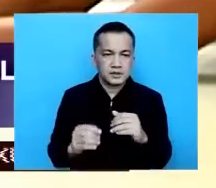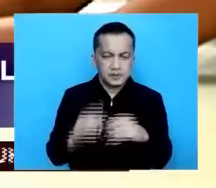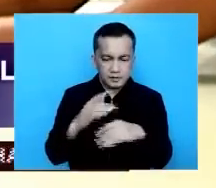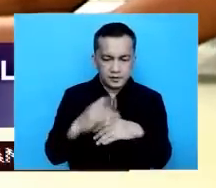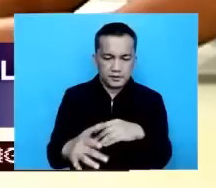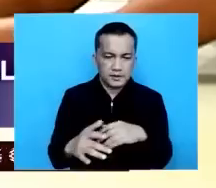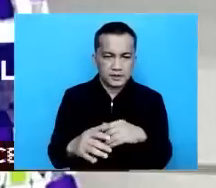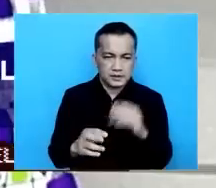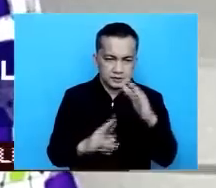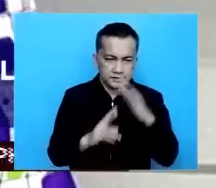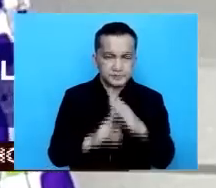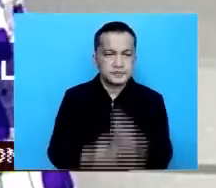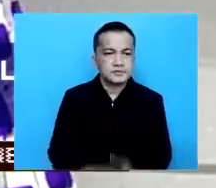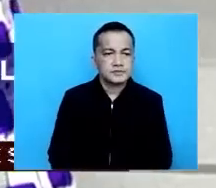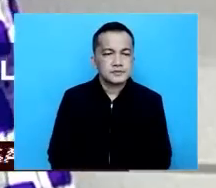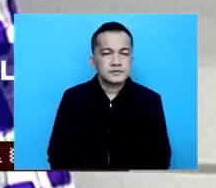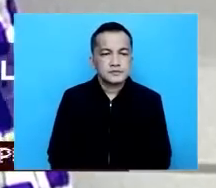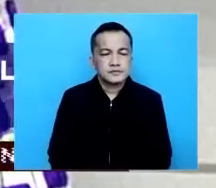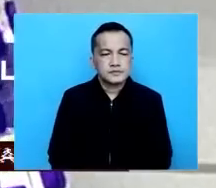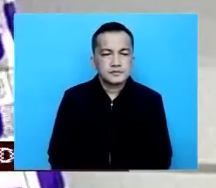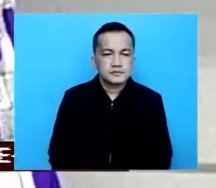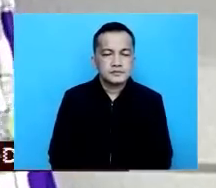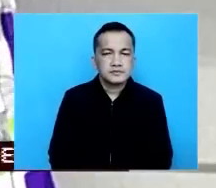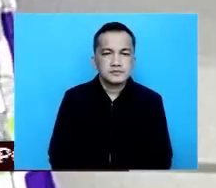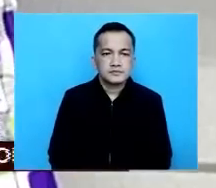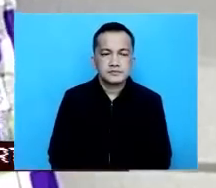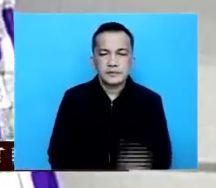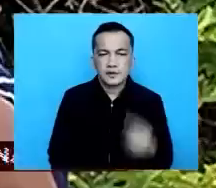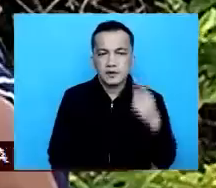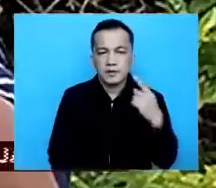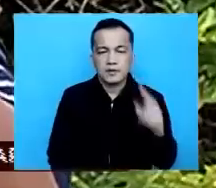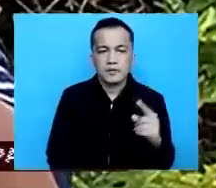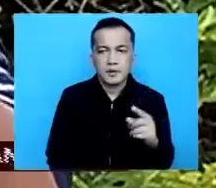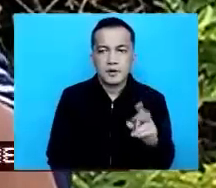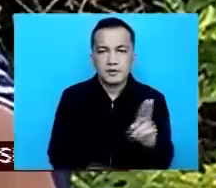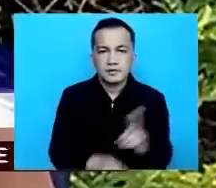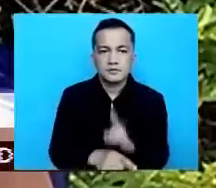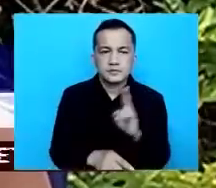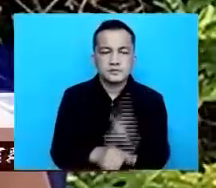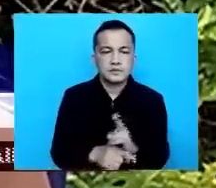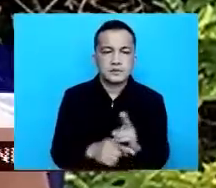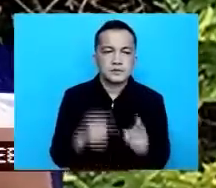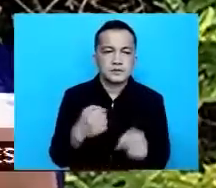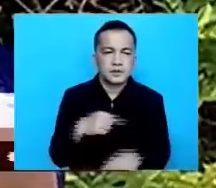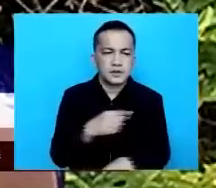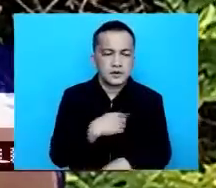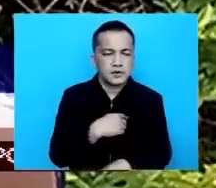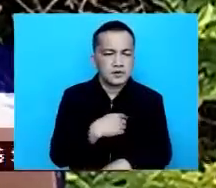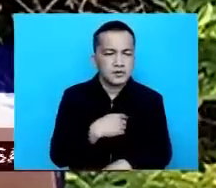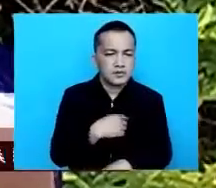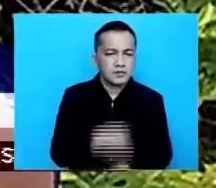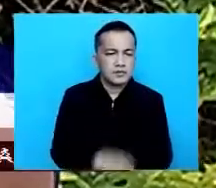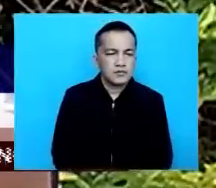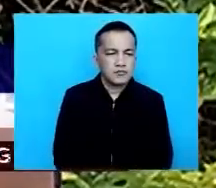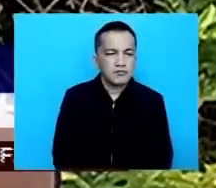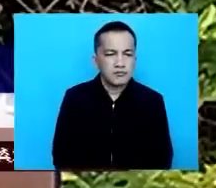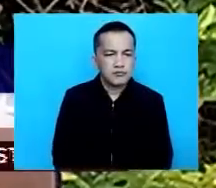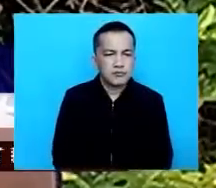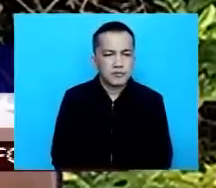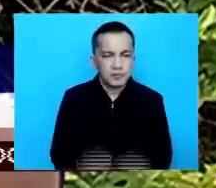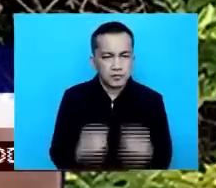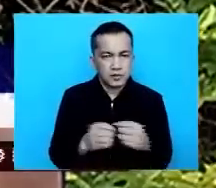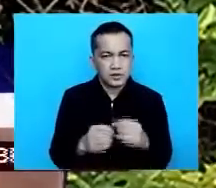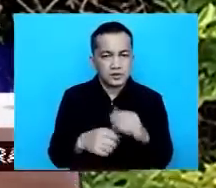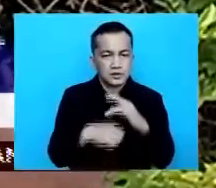kanyang pagre-retiro. Para magamit pa yung ano namin na mas maaga